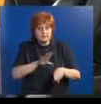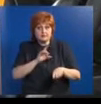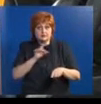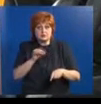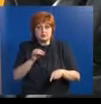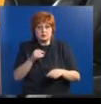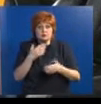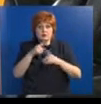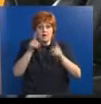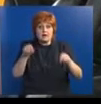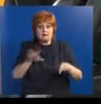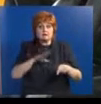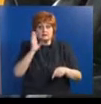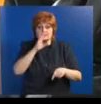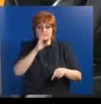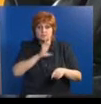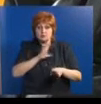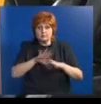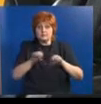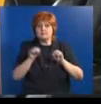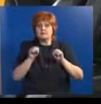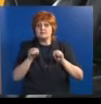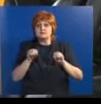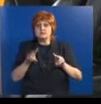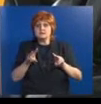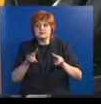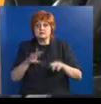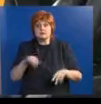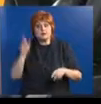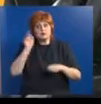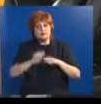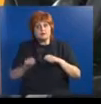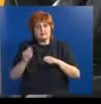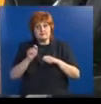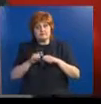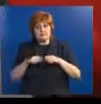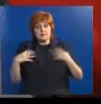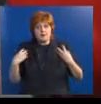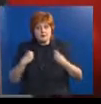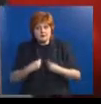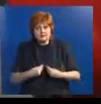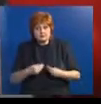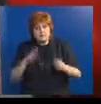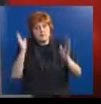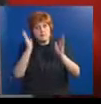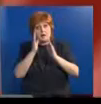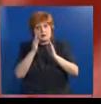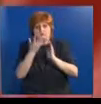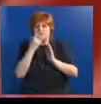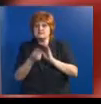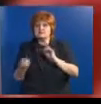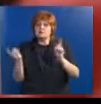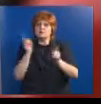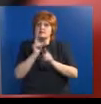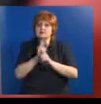положенного образца небезопасная. Потом проверяем экипировку обязательно. Погода внесла свои